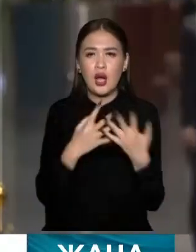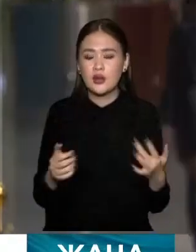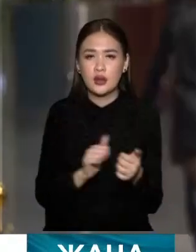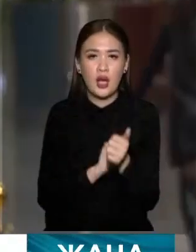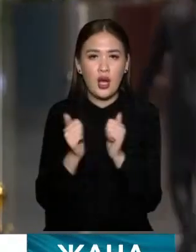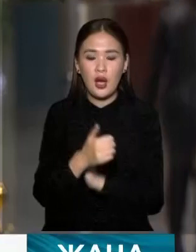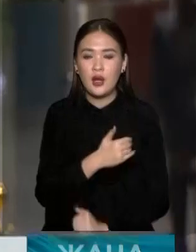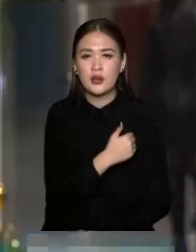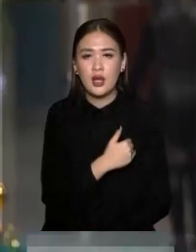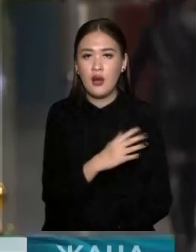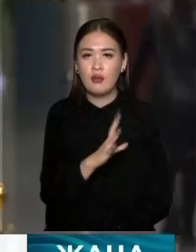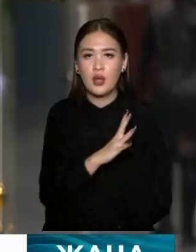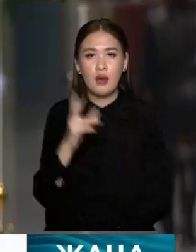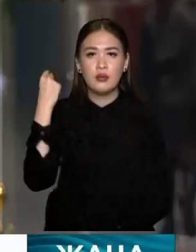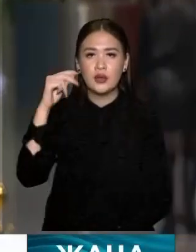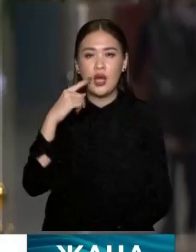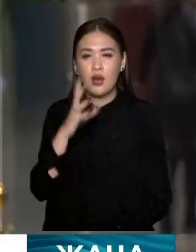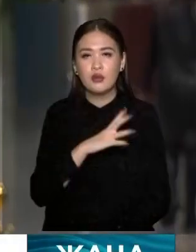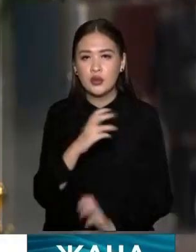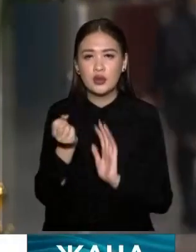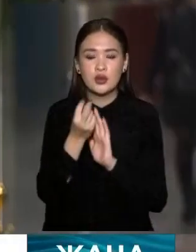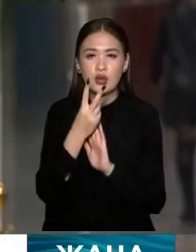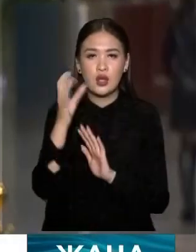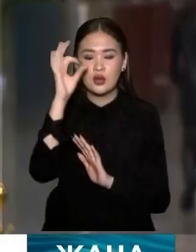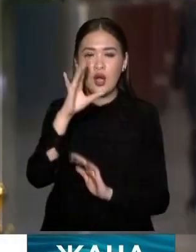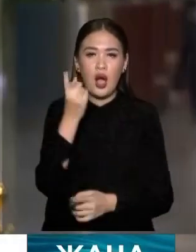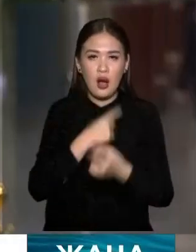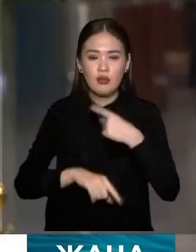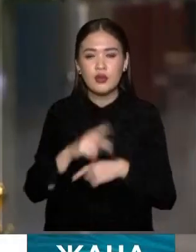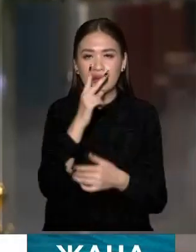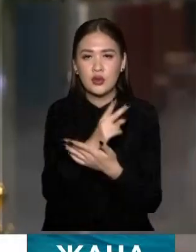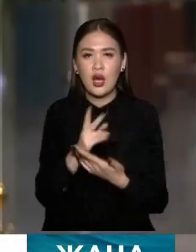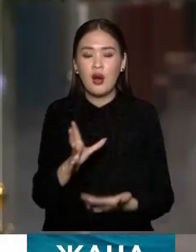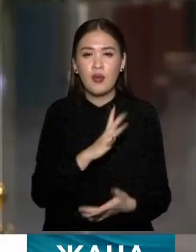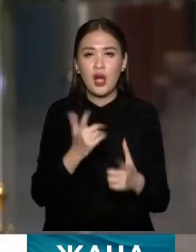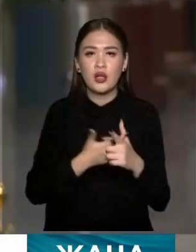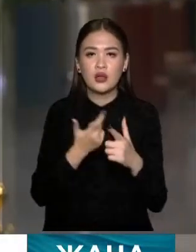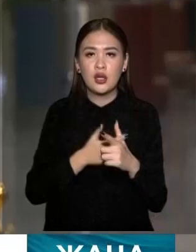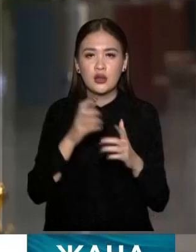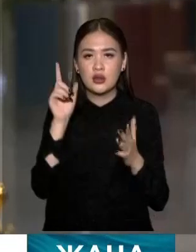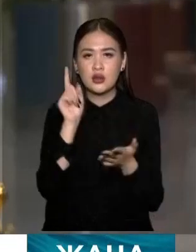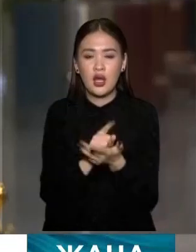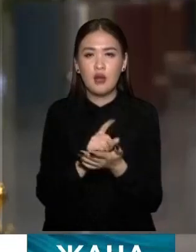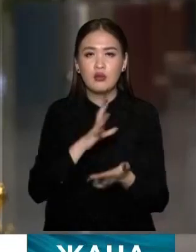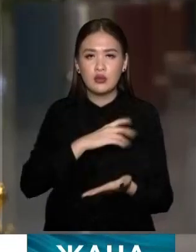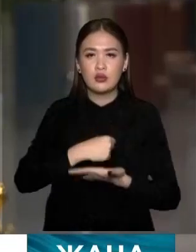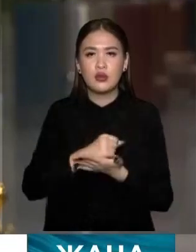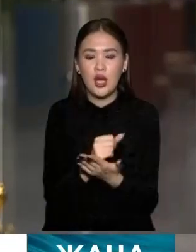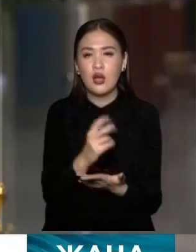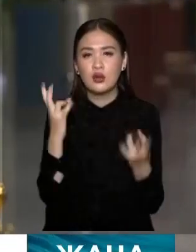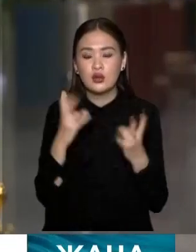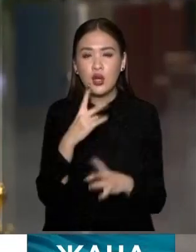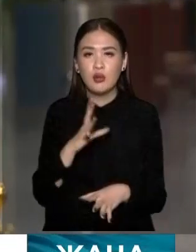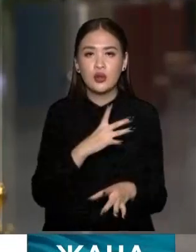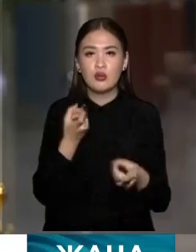айналып өтуге тырысты. Сосын президент 12-ші шілдеде осы мәселені қайта көтерді. Ол кезде аталған талаптарды заң тұрғысынан бекітілуін тапсырды. Сол